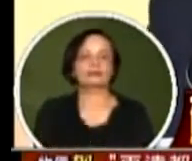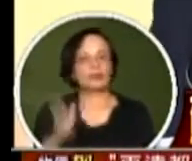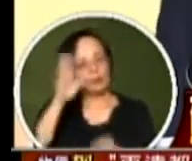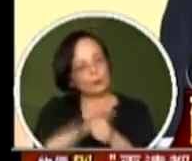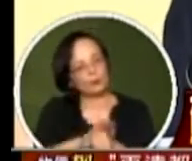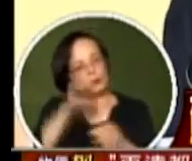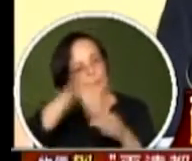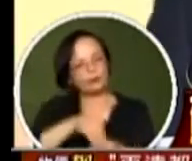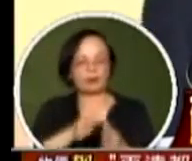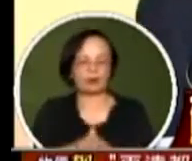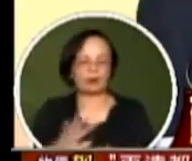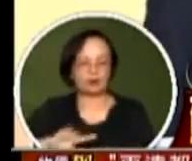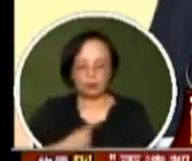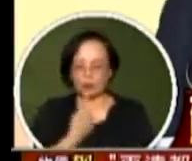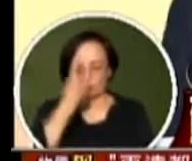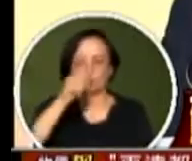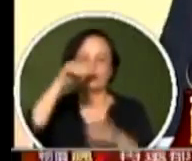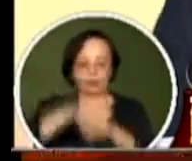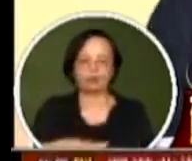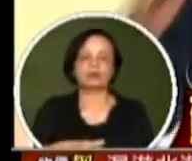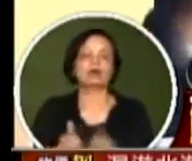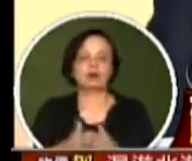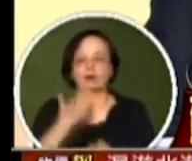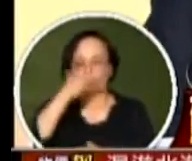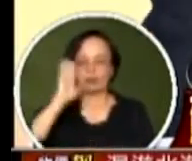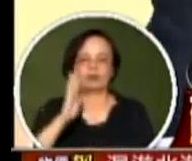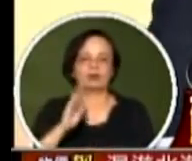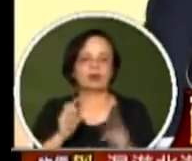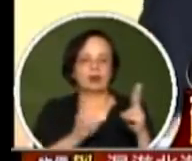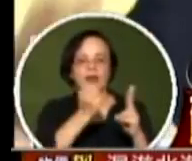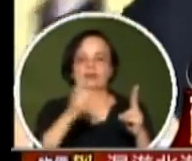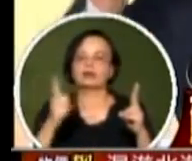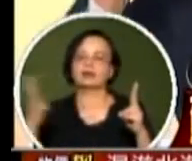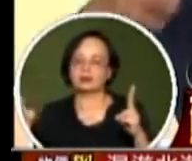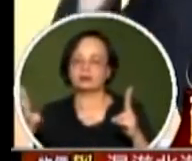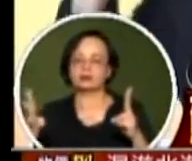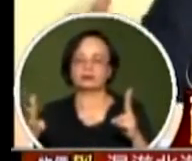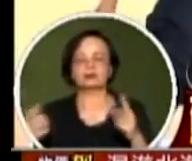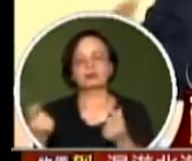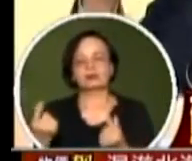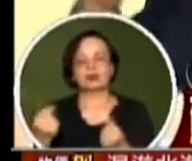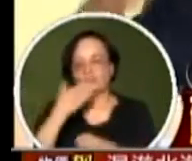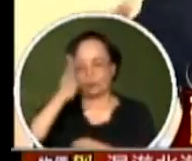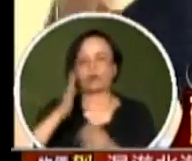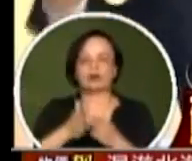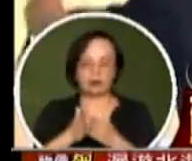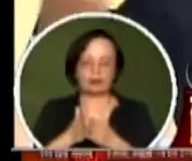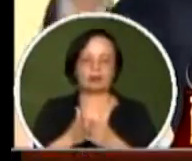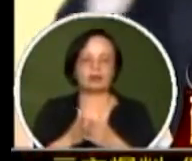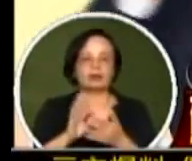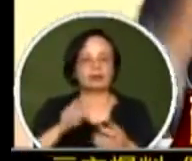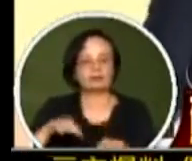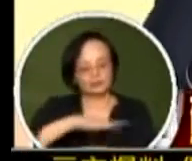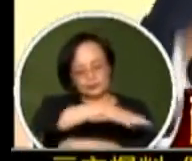赢，单独爱赢，二公一数嘛爱赢，地方来赢，地方包围中央，将来民进党就会当